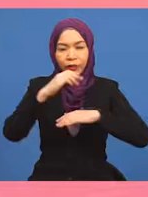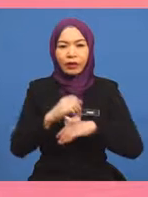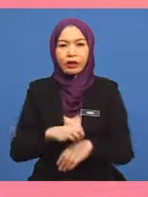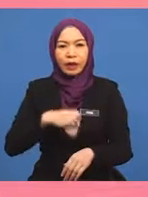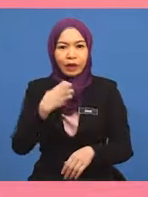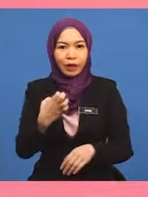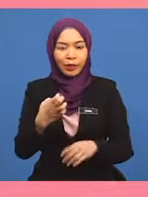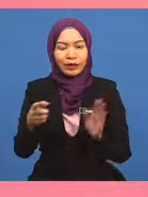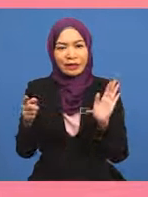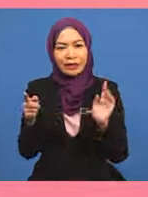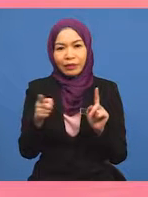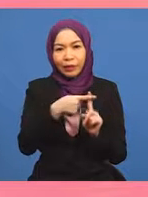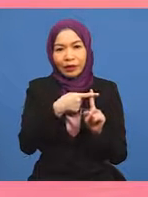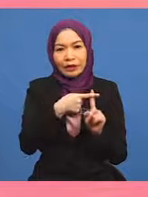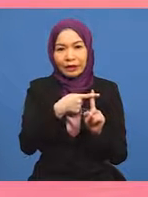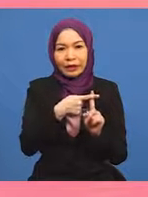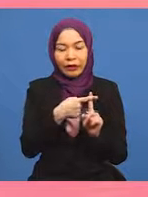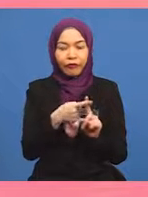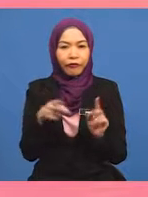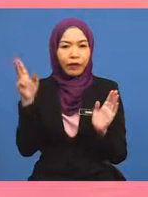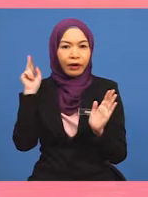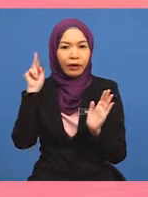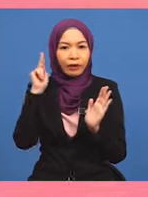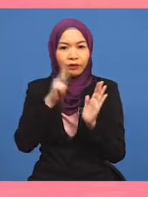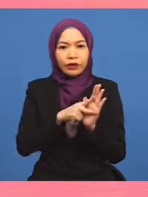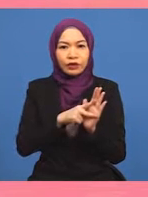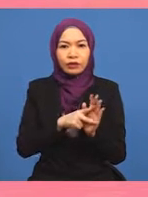positif secara visual kepada pelanggan.